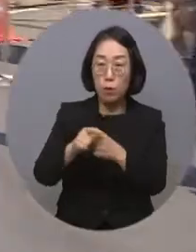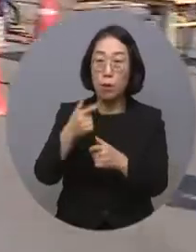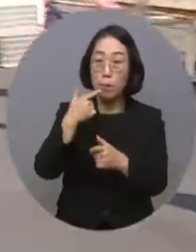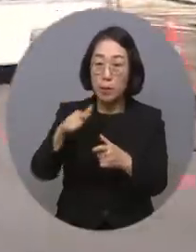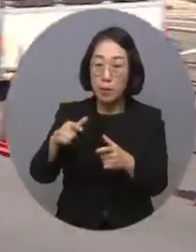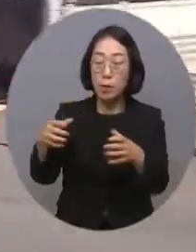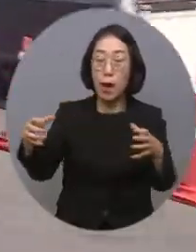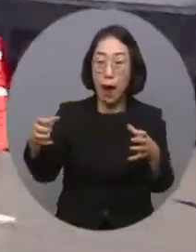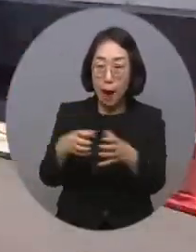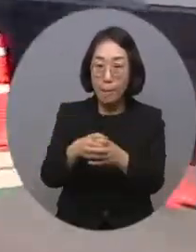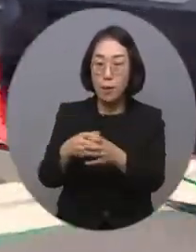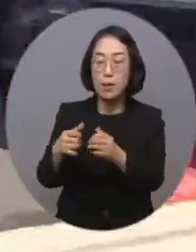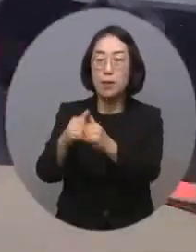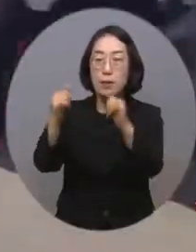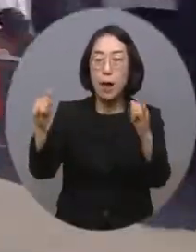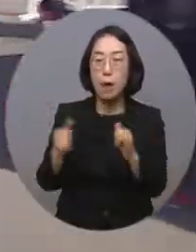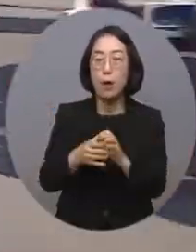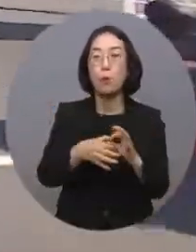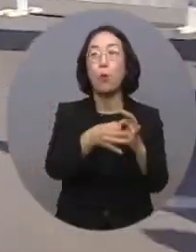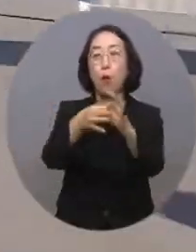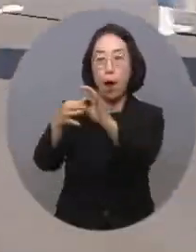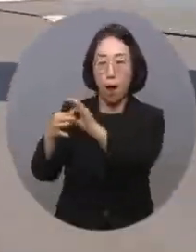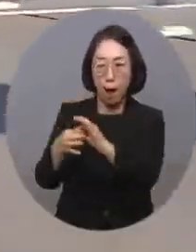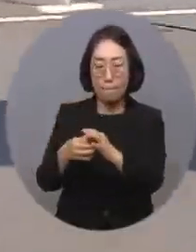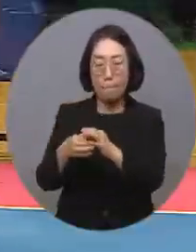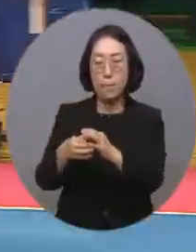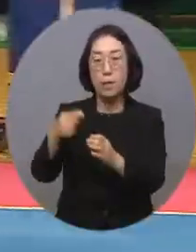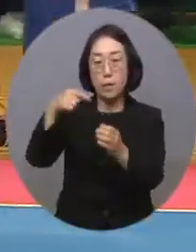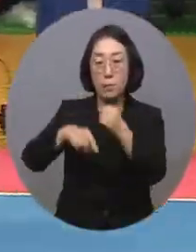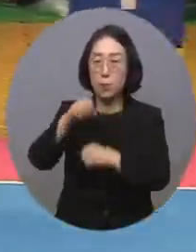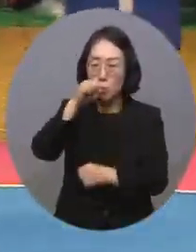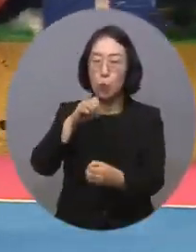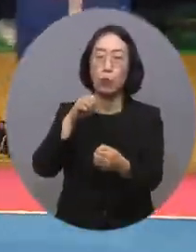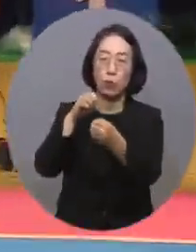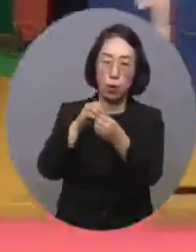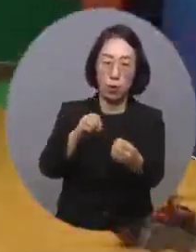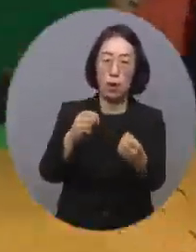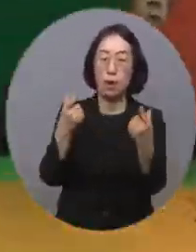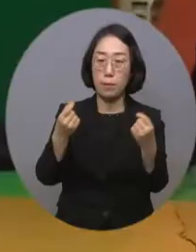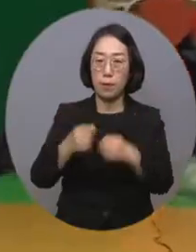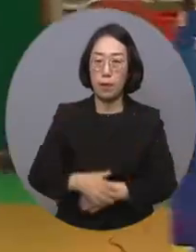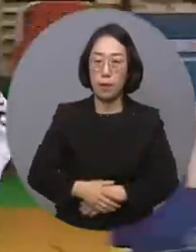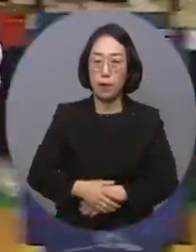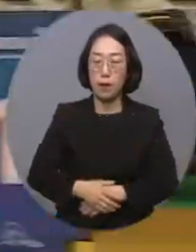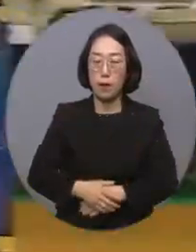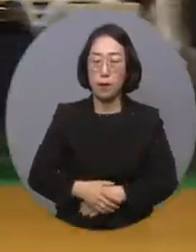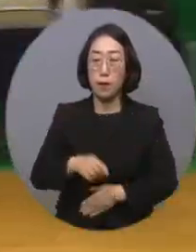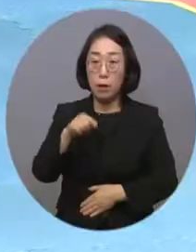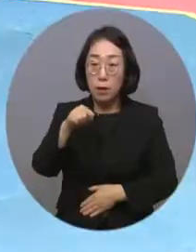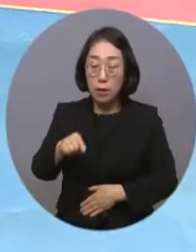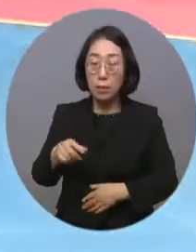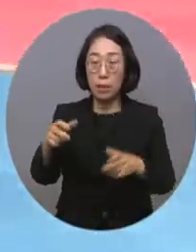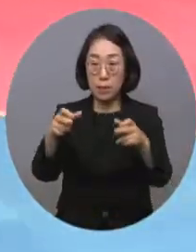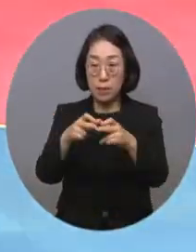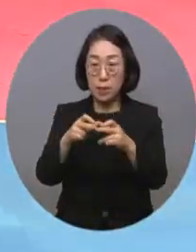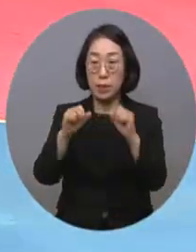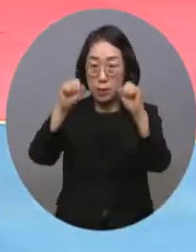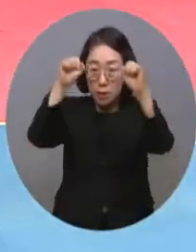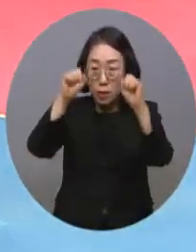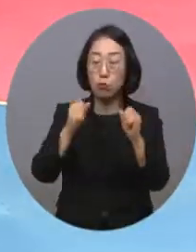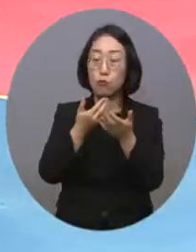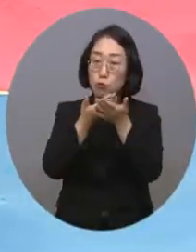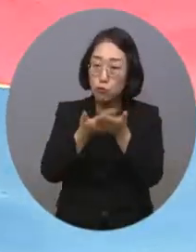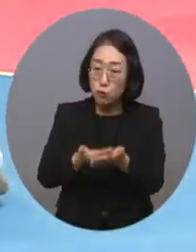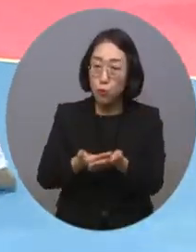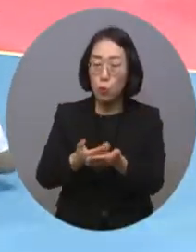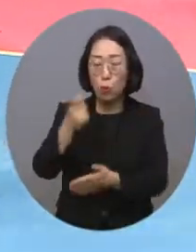함께하는 사회통합 기능을 갖는 등 긍정적인 영향을 미치고 있습니다. 이처럼 장애인 체육의 중요성은